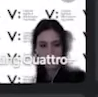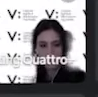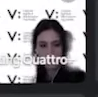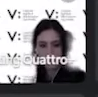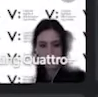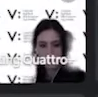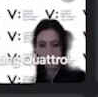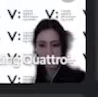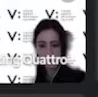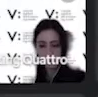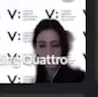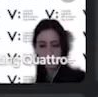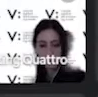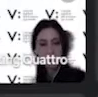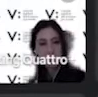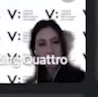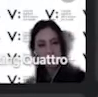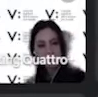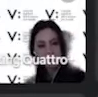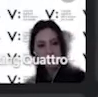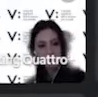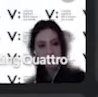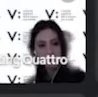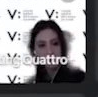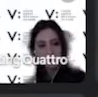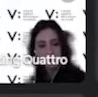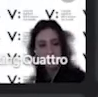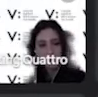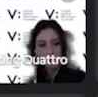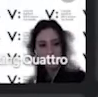prenoterà e ovviamente